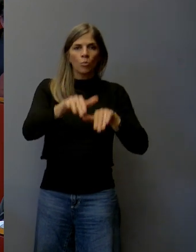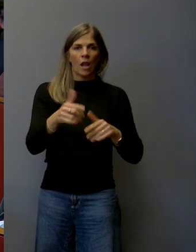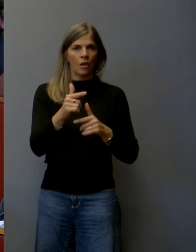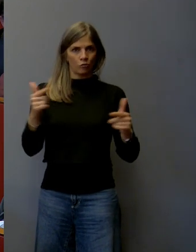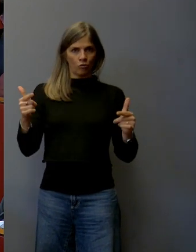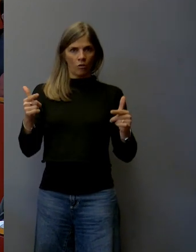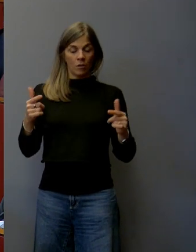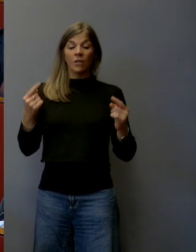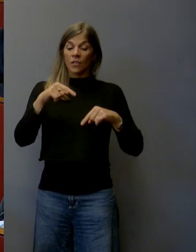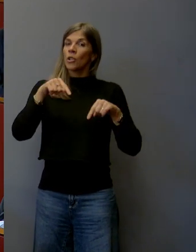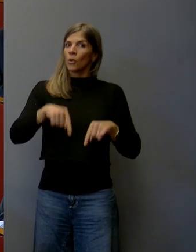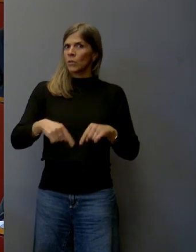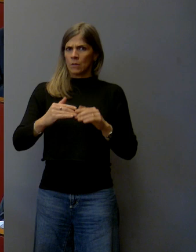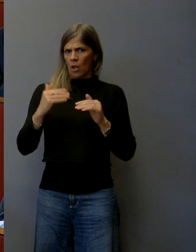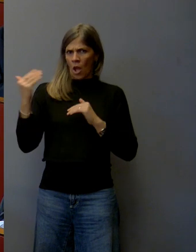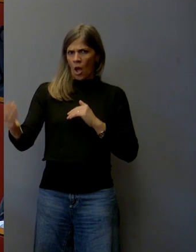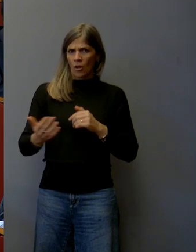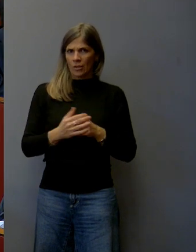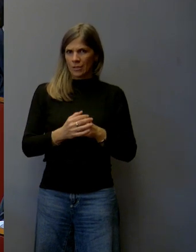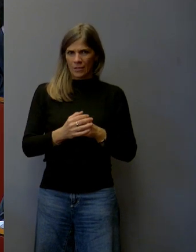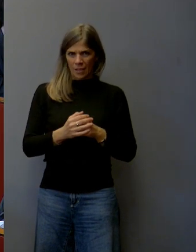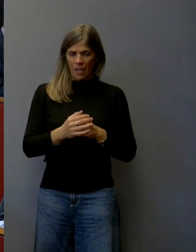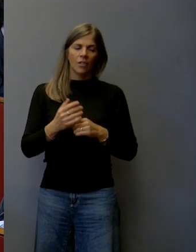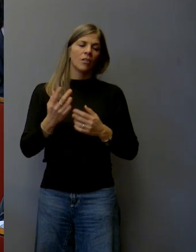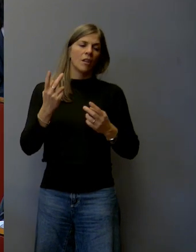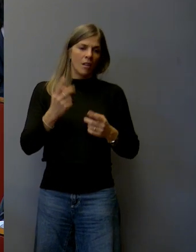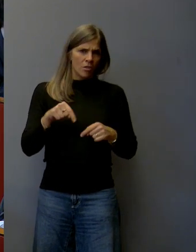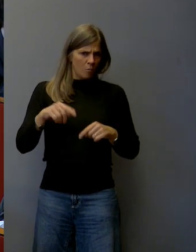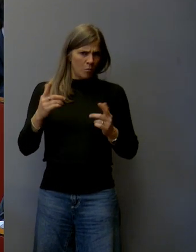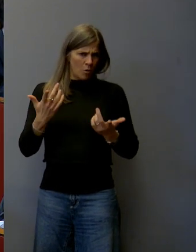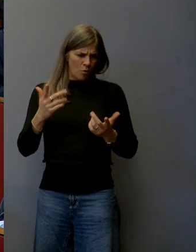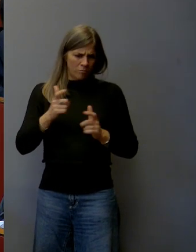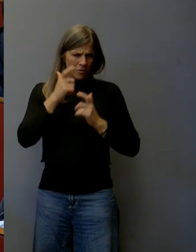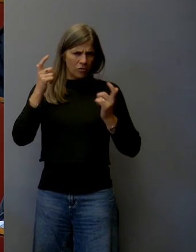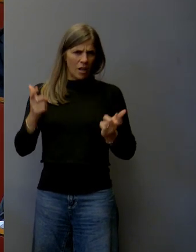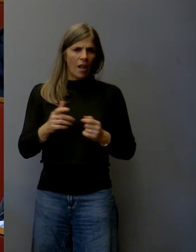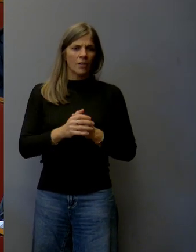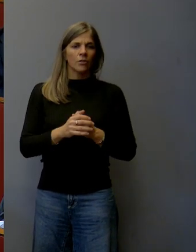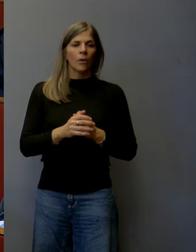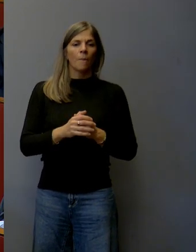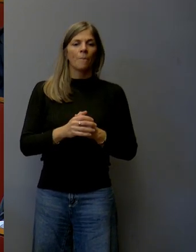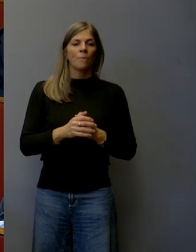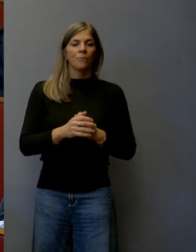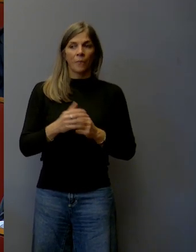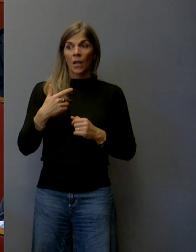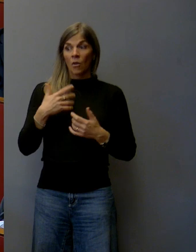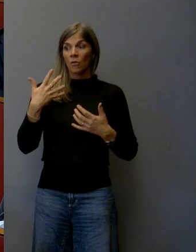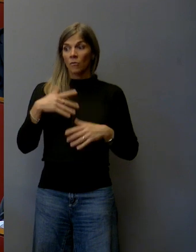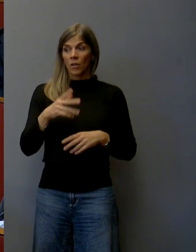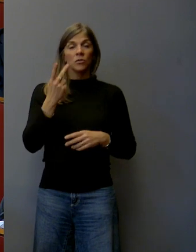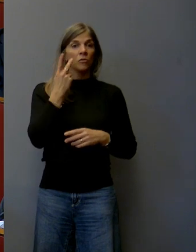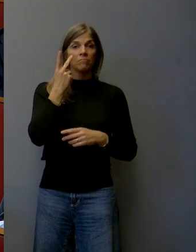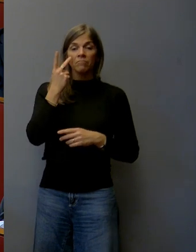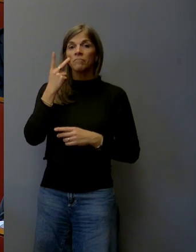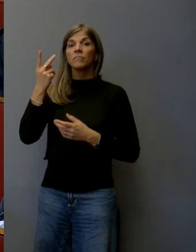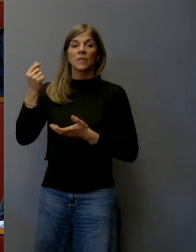quartieri al cimiteri nei nostri quartieri è tua attorno No ho visto risorse economiche